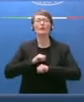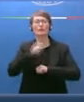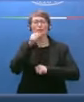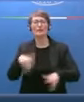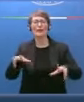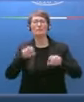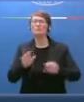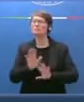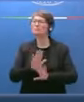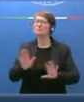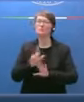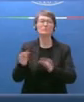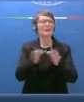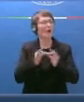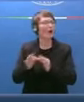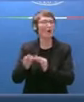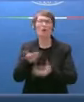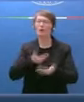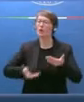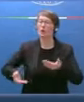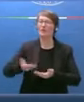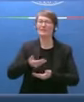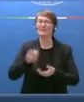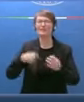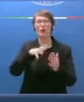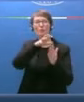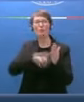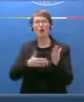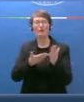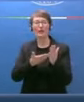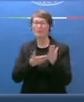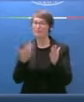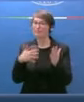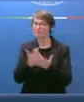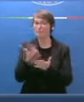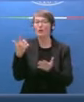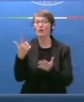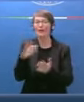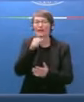condivisione è un provvedimento di portata tale che necessita di questa apertura